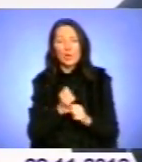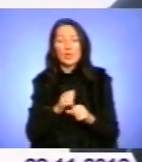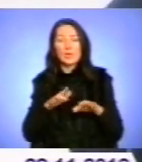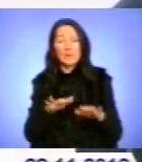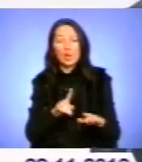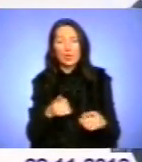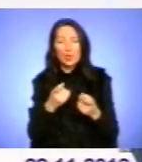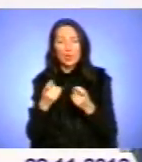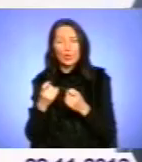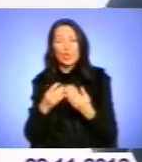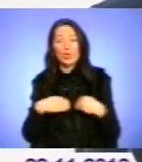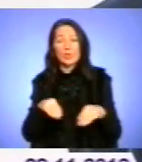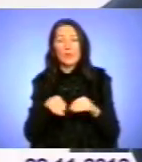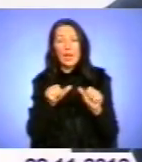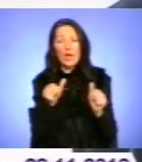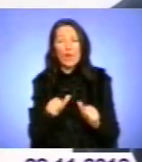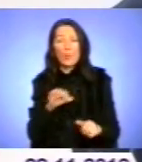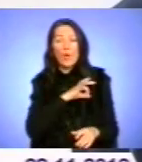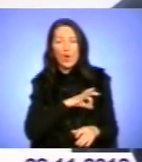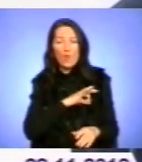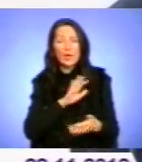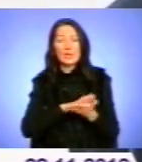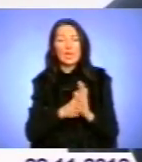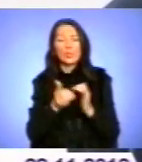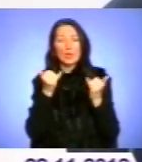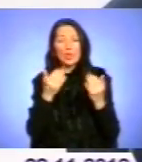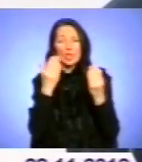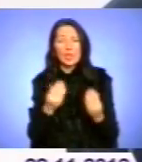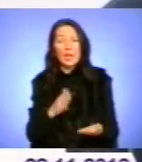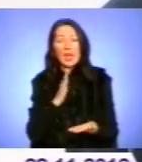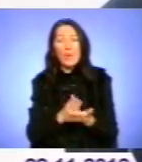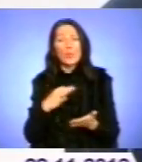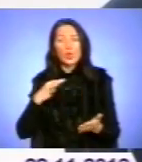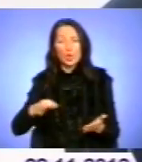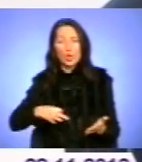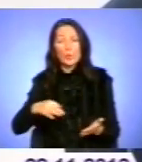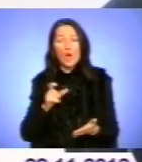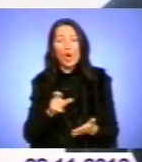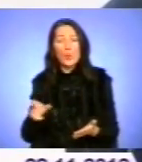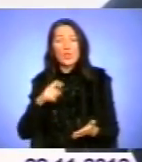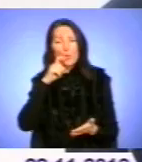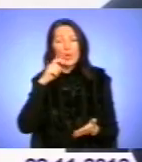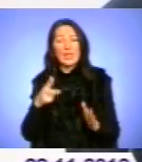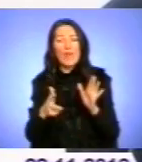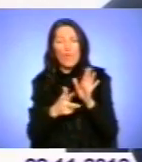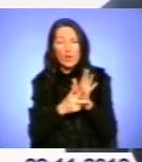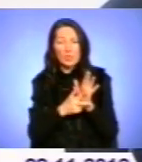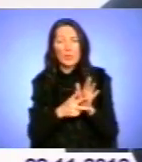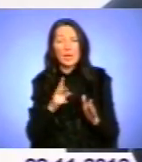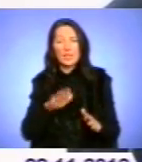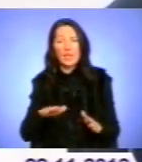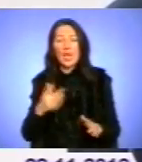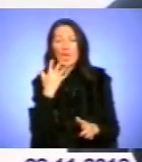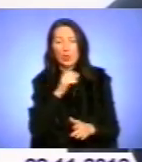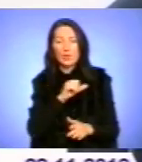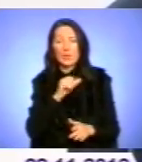форму виховання. Станом на сьогоднішній день ми маємо усинованих громадянами України 8 дітей, іноземцями 2,